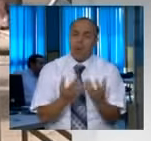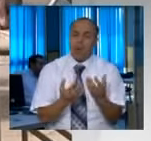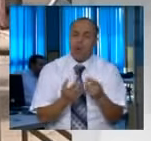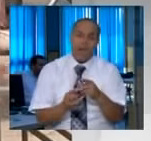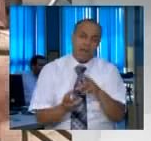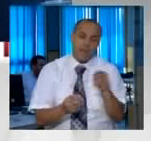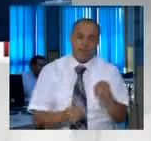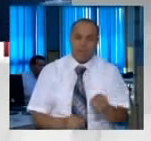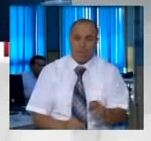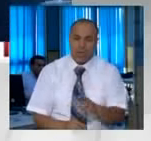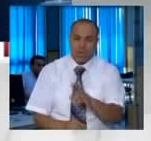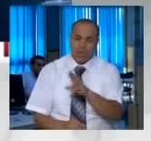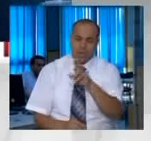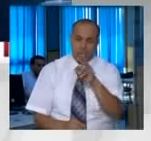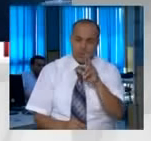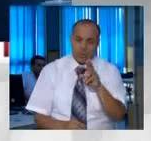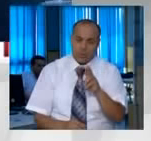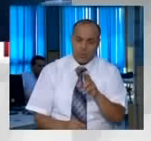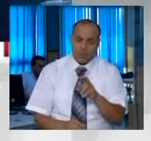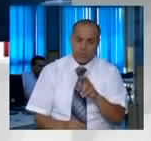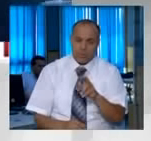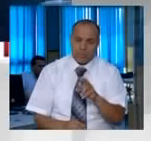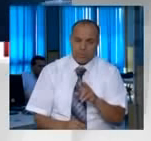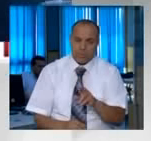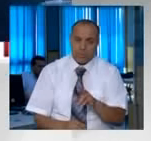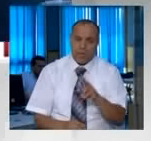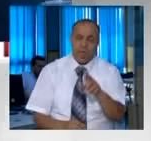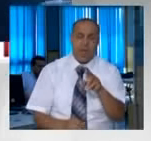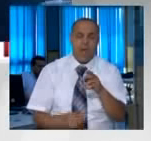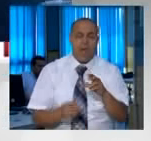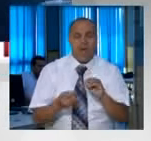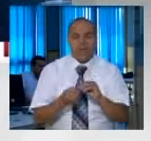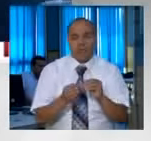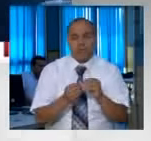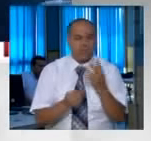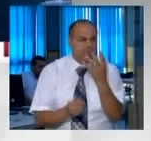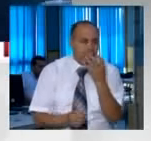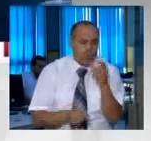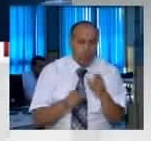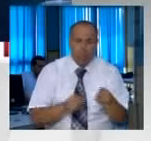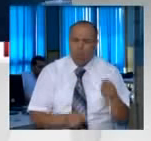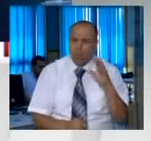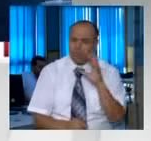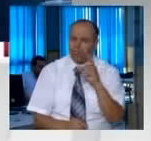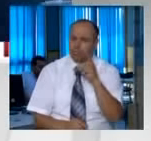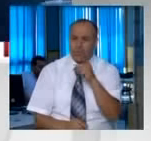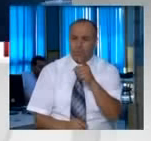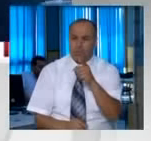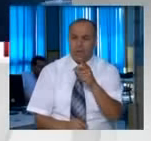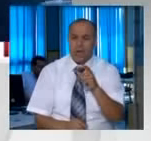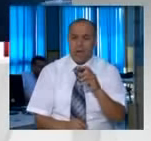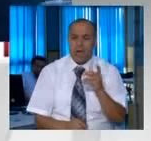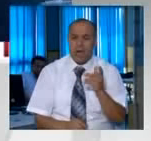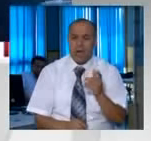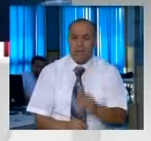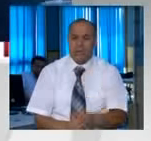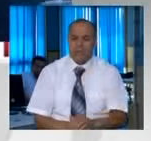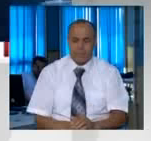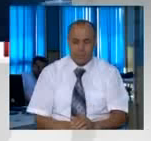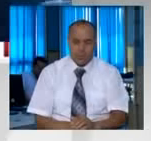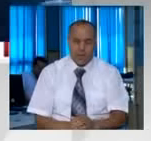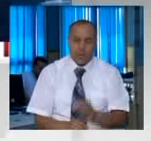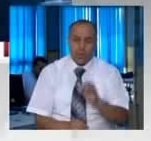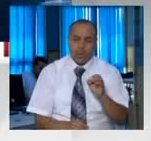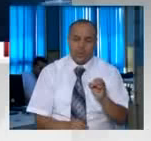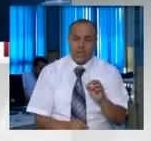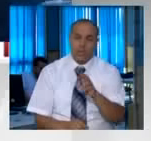البليغة. نادية في هذا الإطار أثارت حالة استياء أهالي خمودة خاصة. نعم